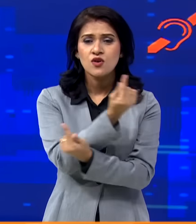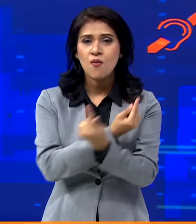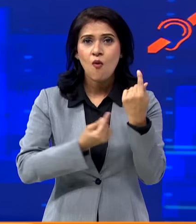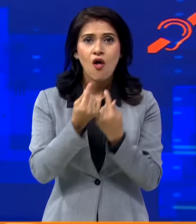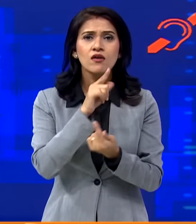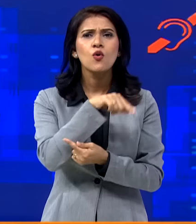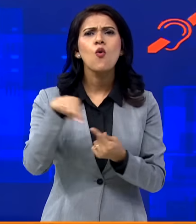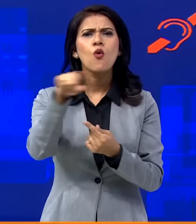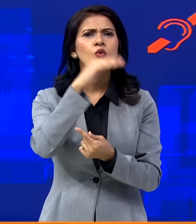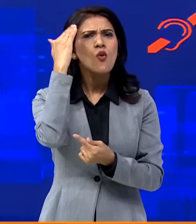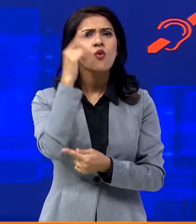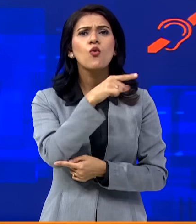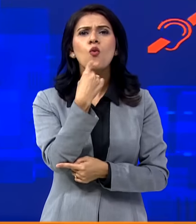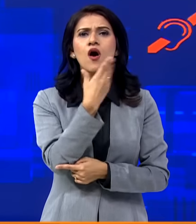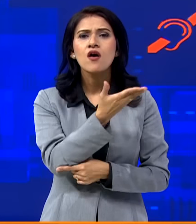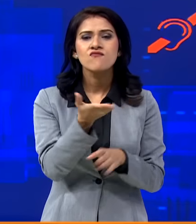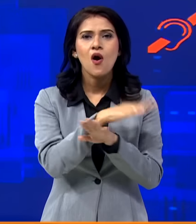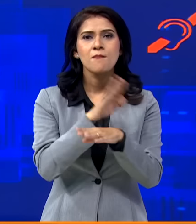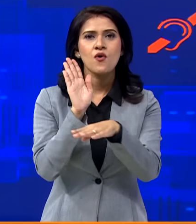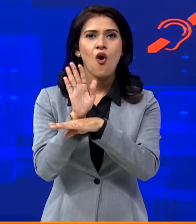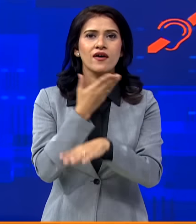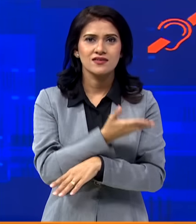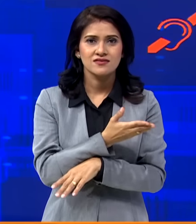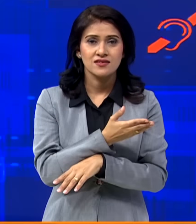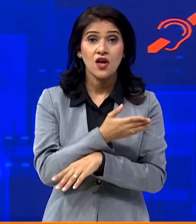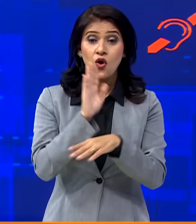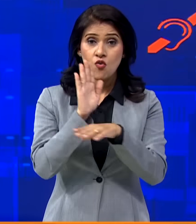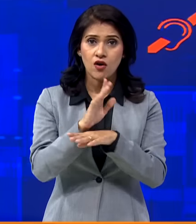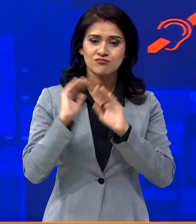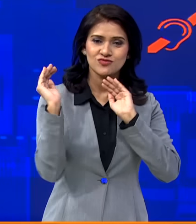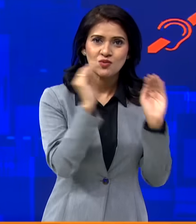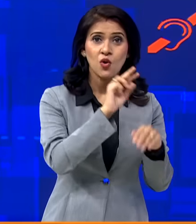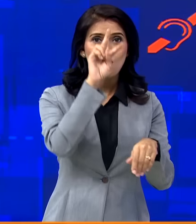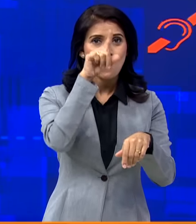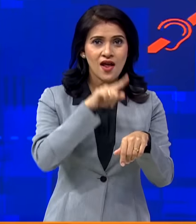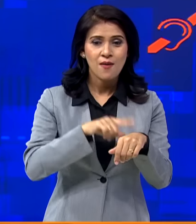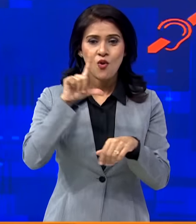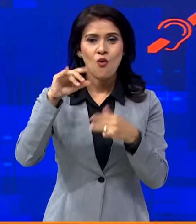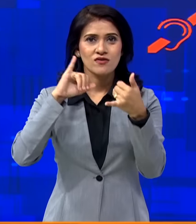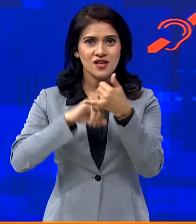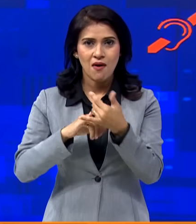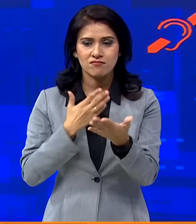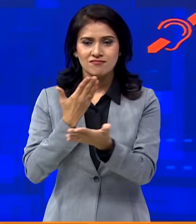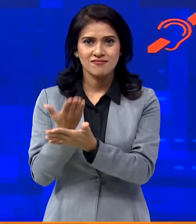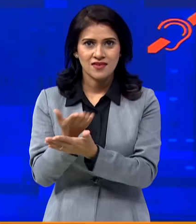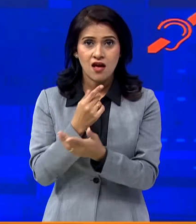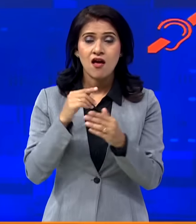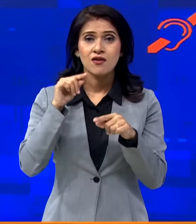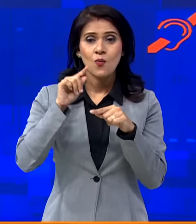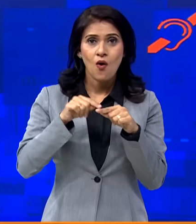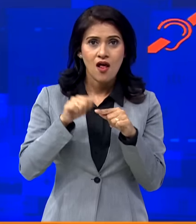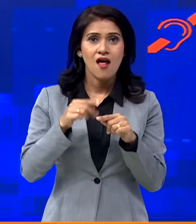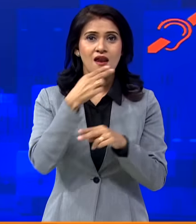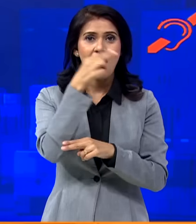के तौर पर कांग्रेस पार्टी ने दो दो बार आपको लोकसभा का चुनाव ड़वाया प्रव बनाया टीवी पर बैठाया नाम दिया